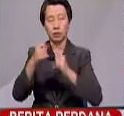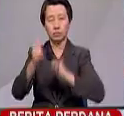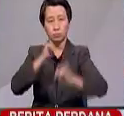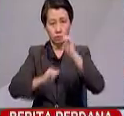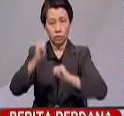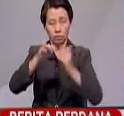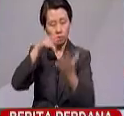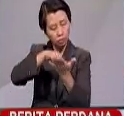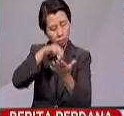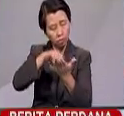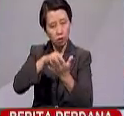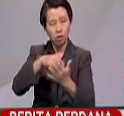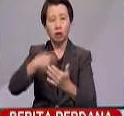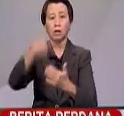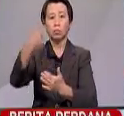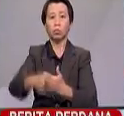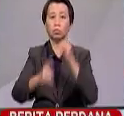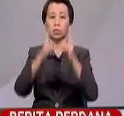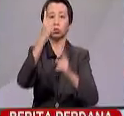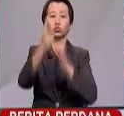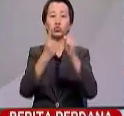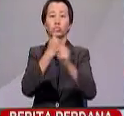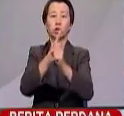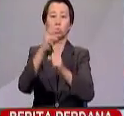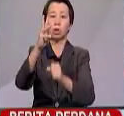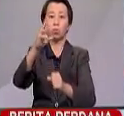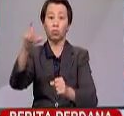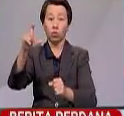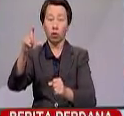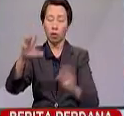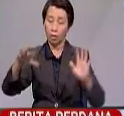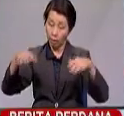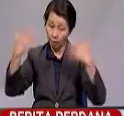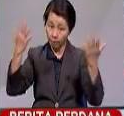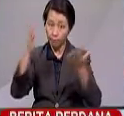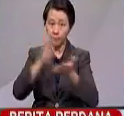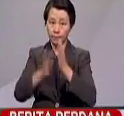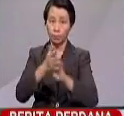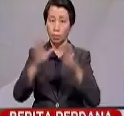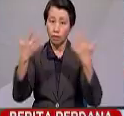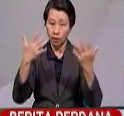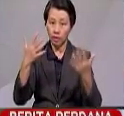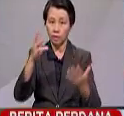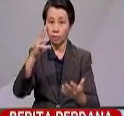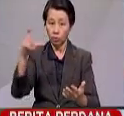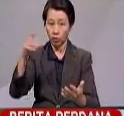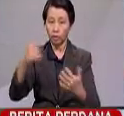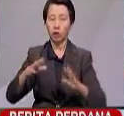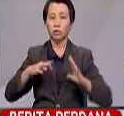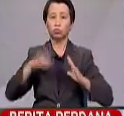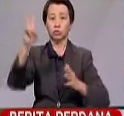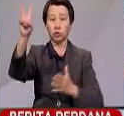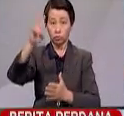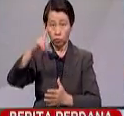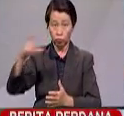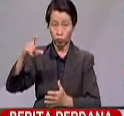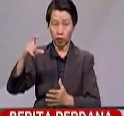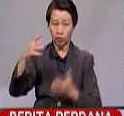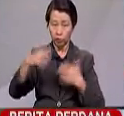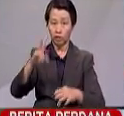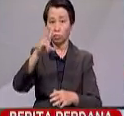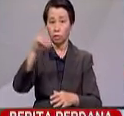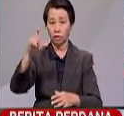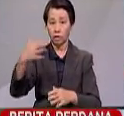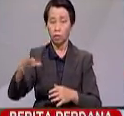So program tu berjalan selama setahun setengah. So saya alhamdulillah saya dah selesai dah untuk semester pertama 4 bulan. Ini cuti 2 bulan. Dan nak cuti 2